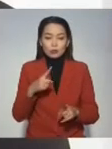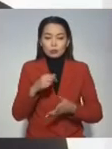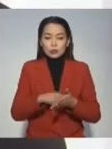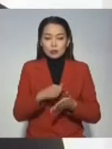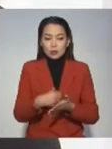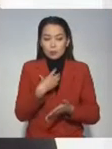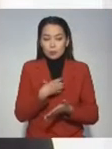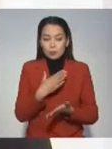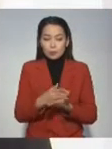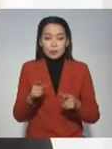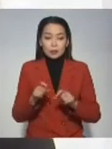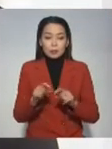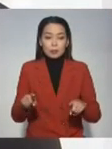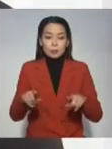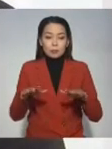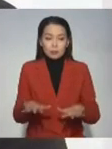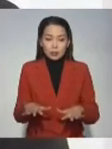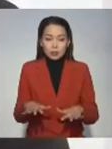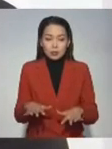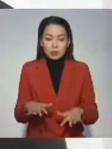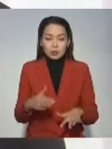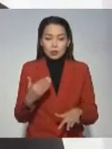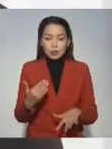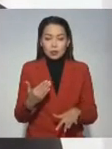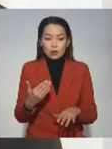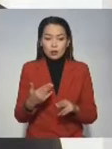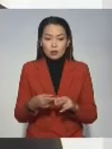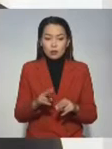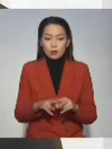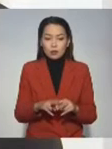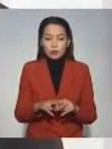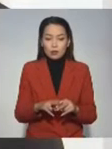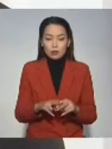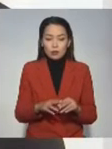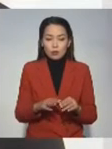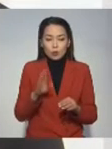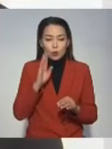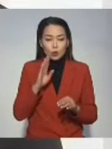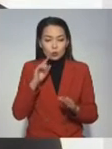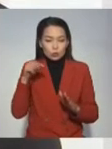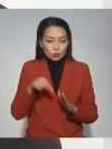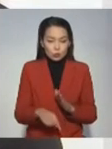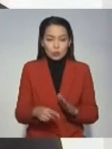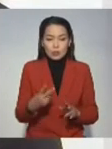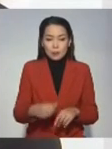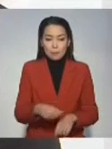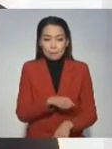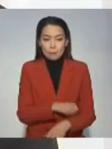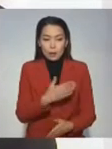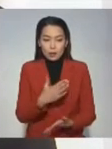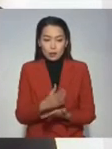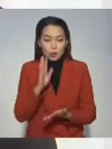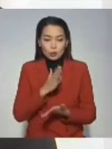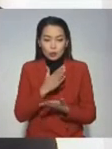Бұл мектептің орналасқан жері су деңгейі ызасу 2 метр көлемінде шығып тұр. Сол себепті